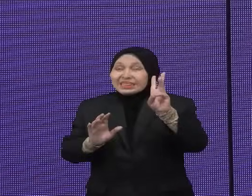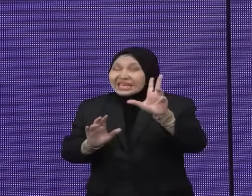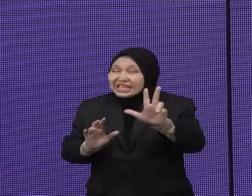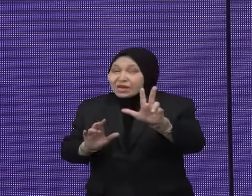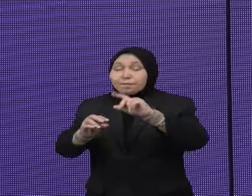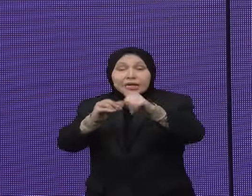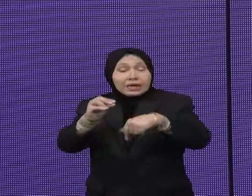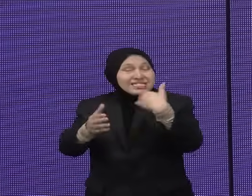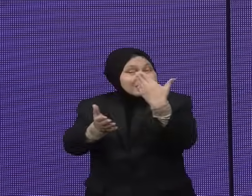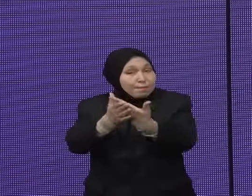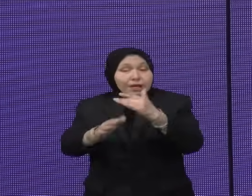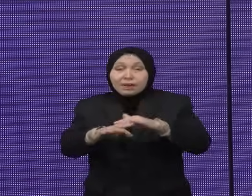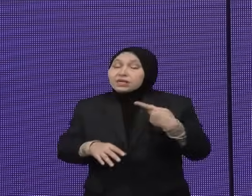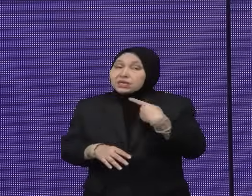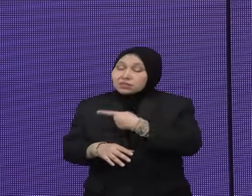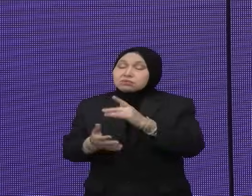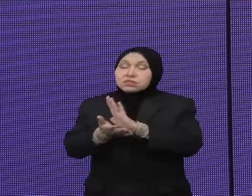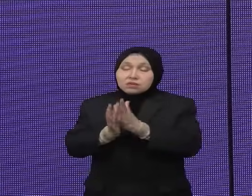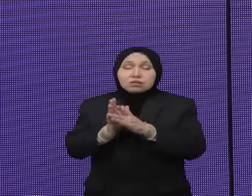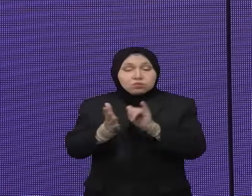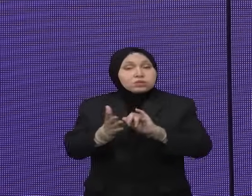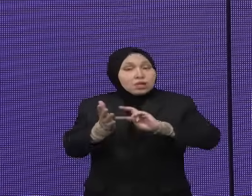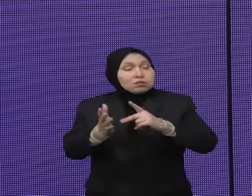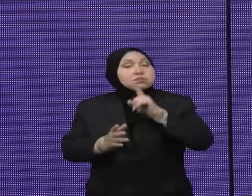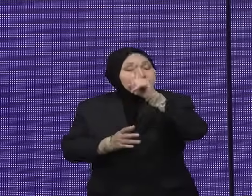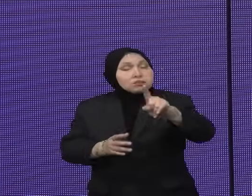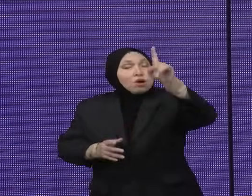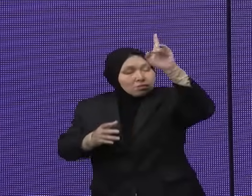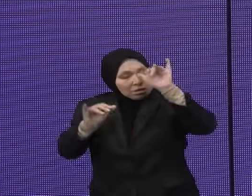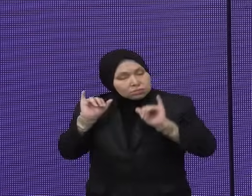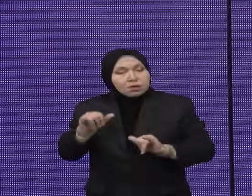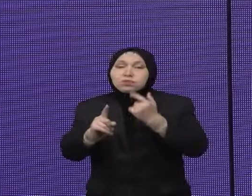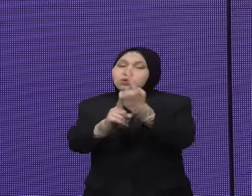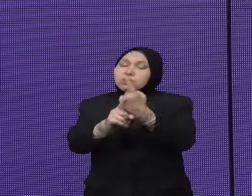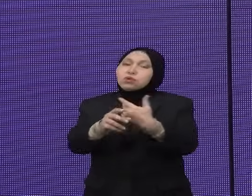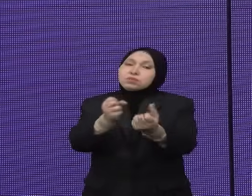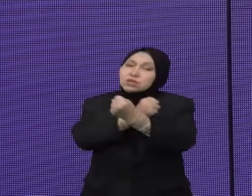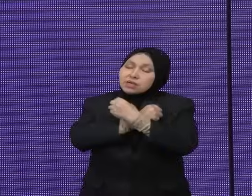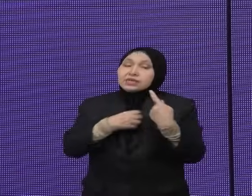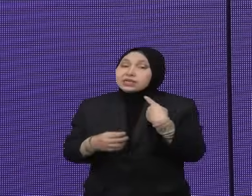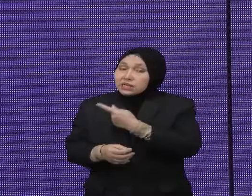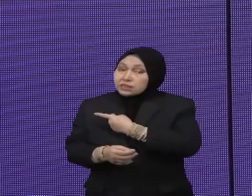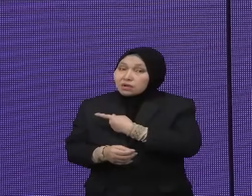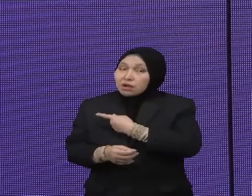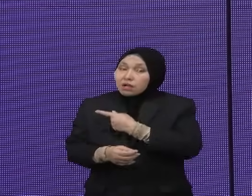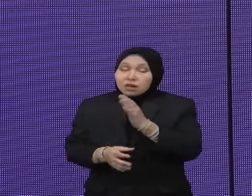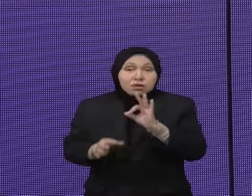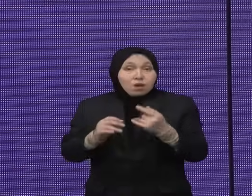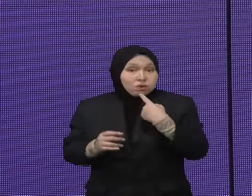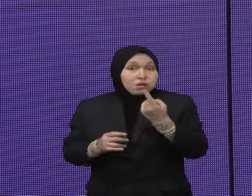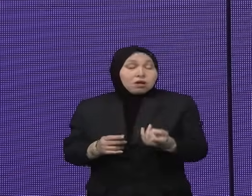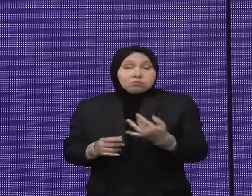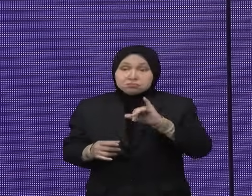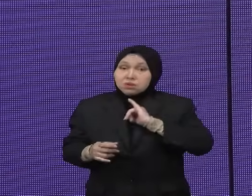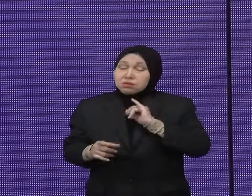tiga perkara kalau sampai kepada kita, maka itu tanda bahawa sebenarnya Allah memang benar-benar menyayangi kita. Dan kalau ada yang kata bahawa